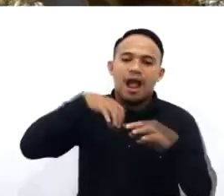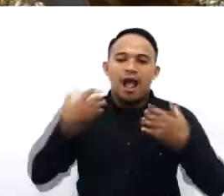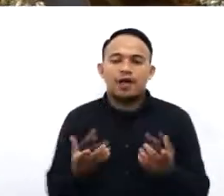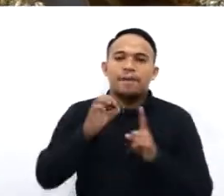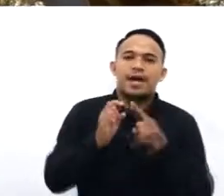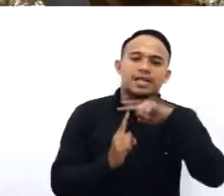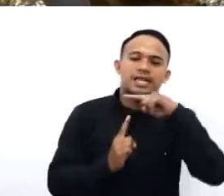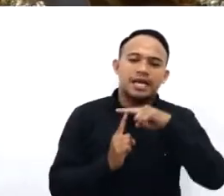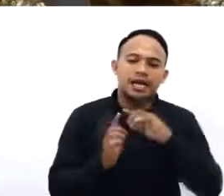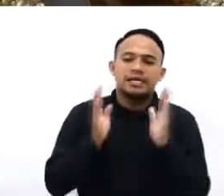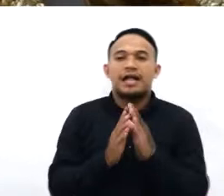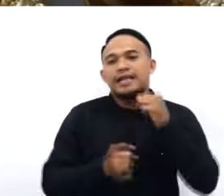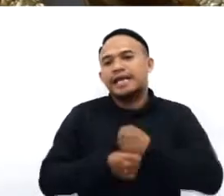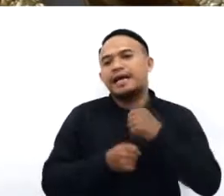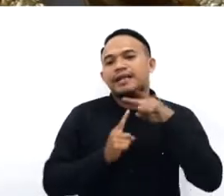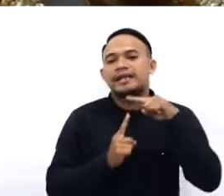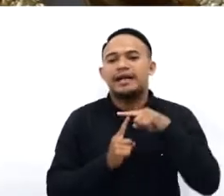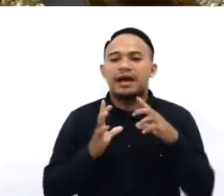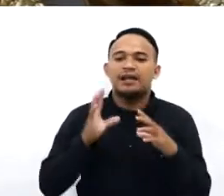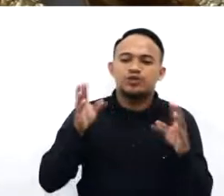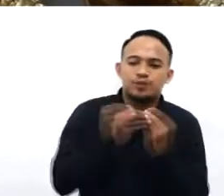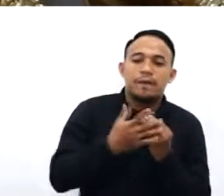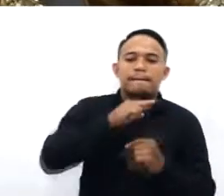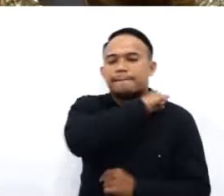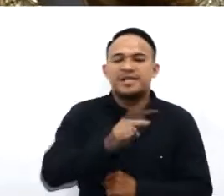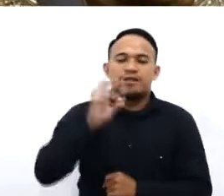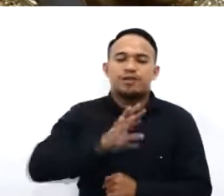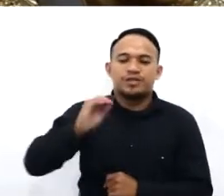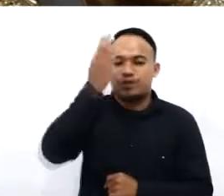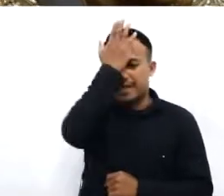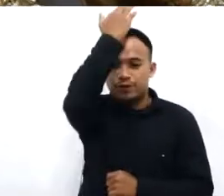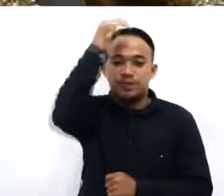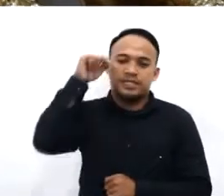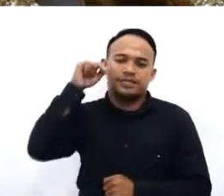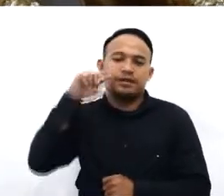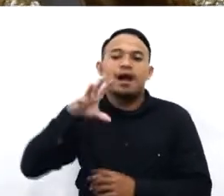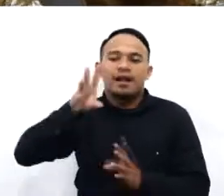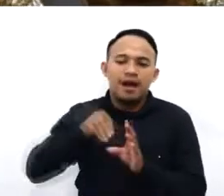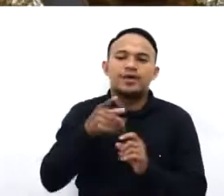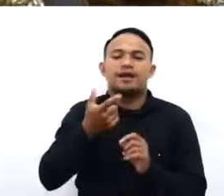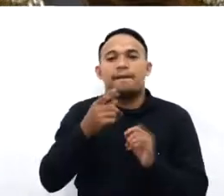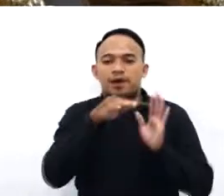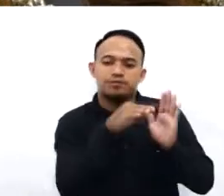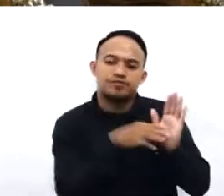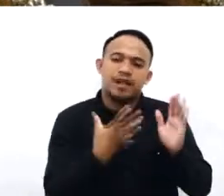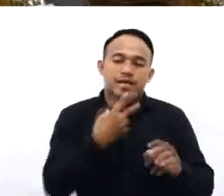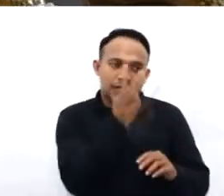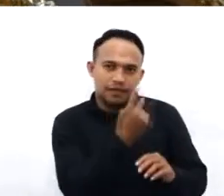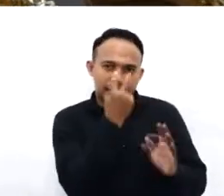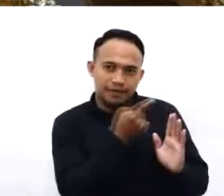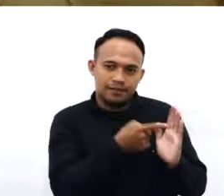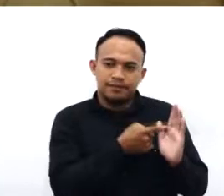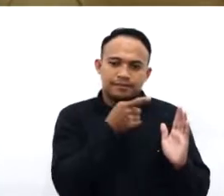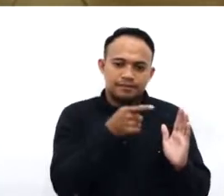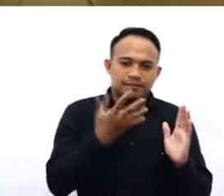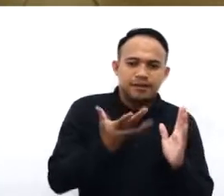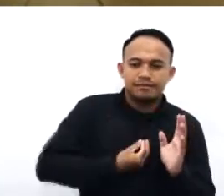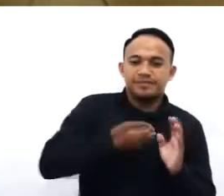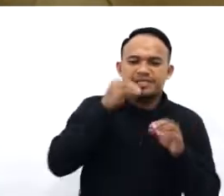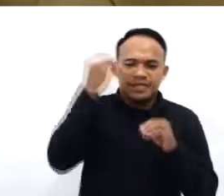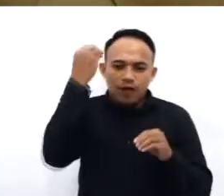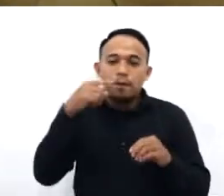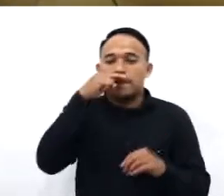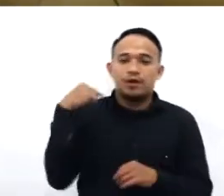penunjang kegiatan atau PTT dan GTT di lingkup pemerintah Provinsi Gorontalo direalisasikan. Hal